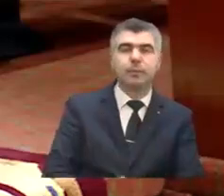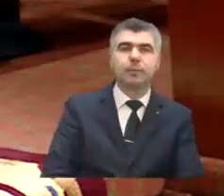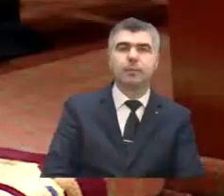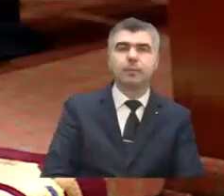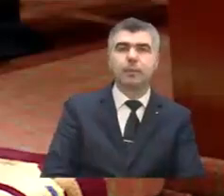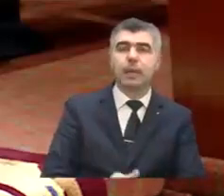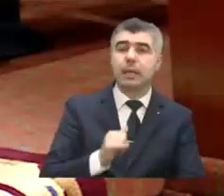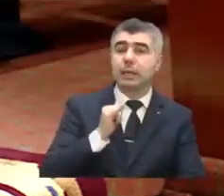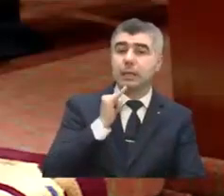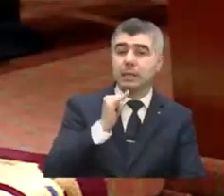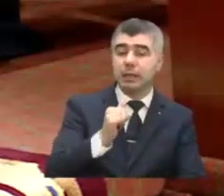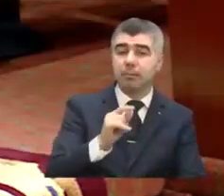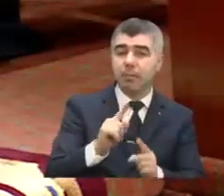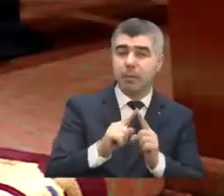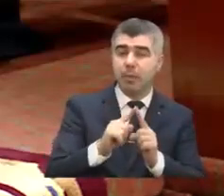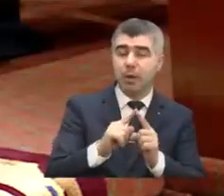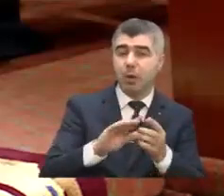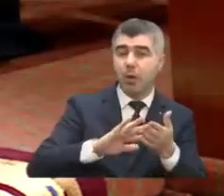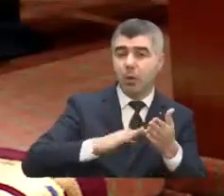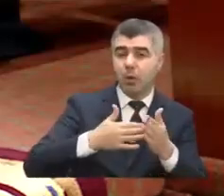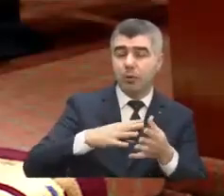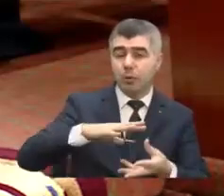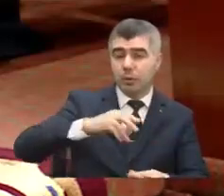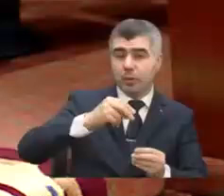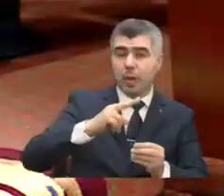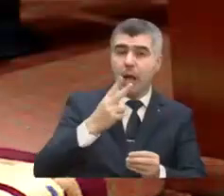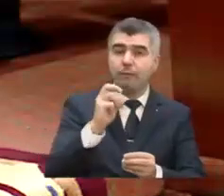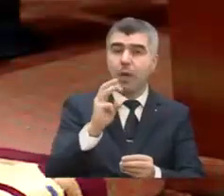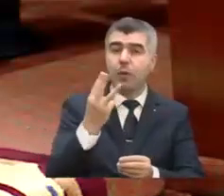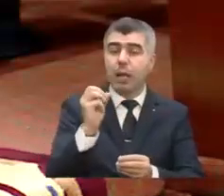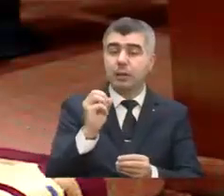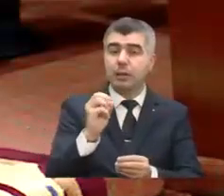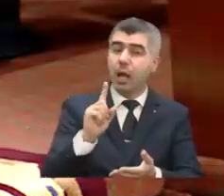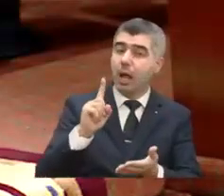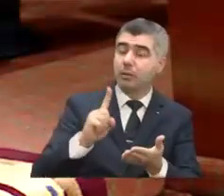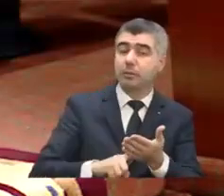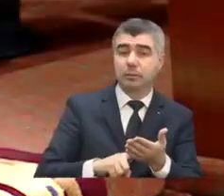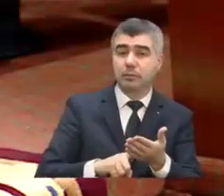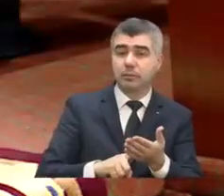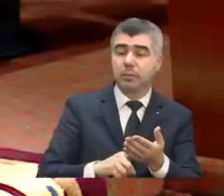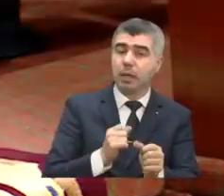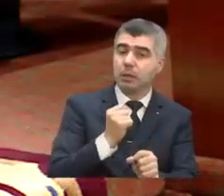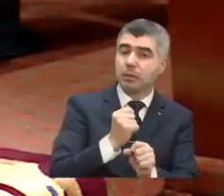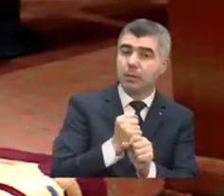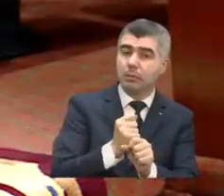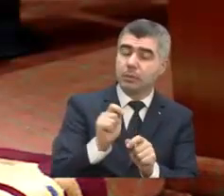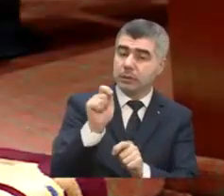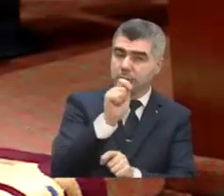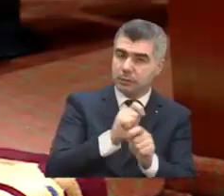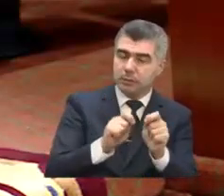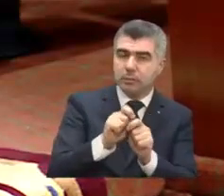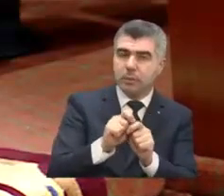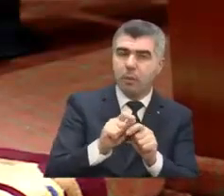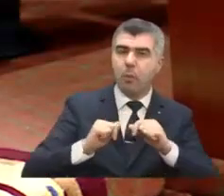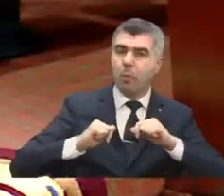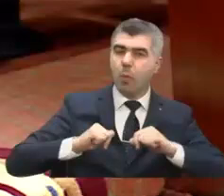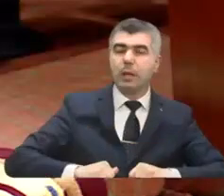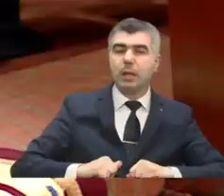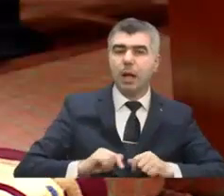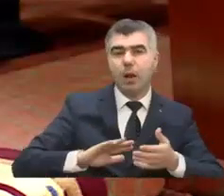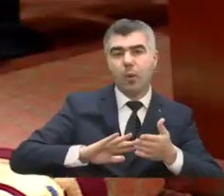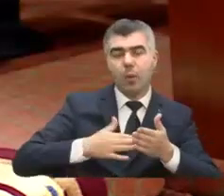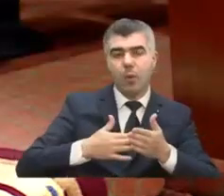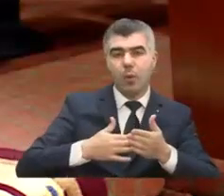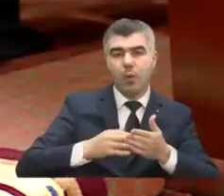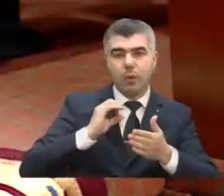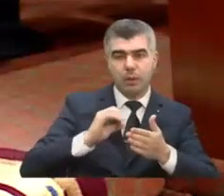باش نوصلوا لكاب ديال 2030 نكونوا في الموعد. فالوزارة قامت باعتماد مقاربة جديدة لإصلاح وتأهيل قطاع